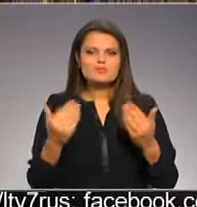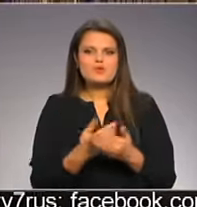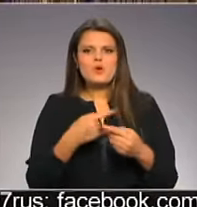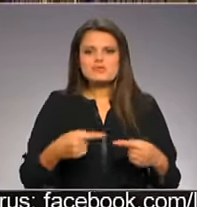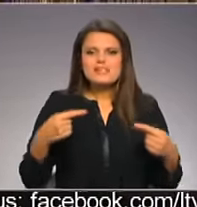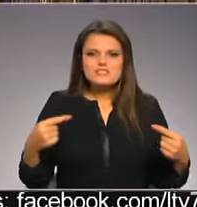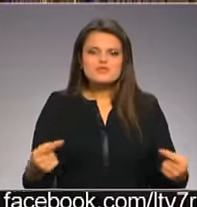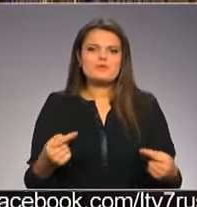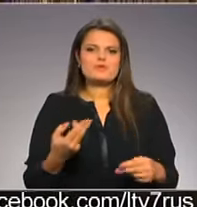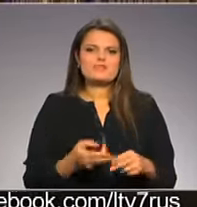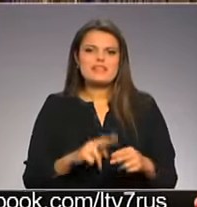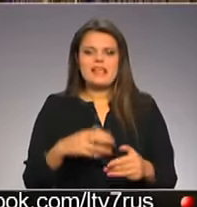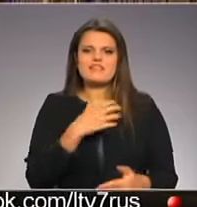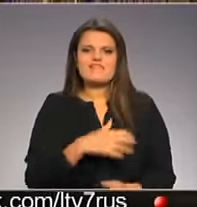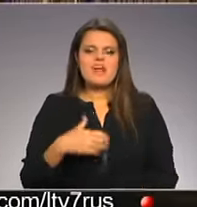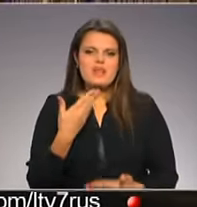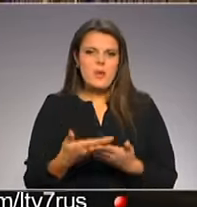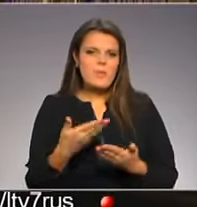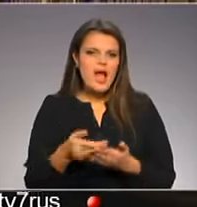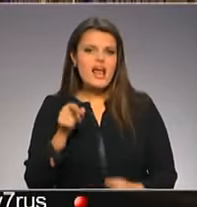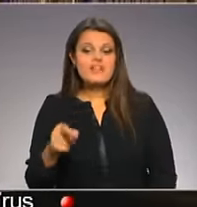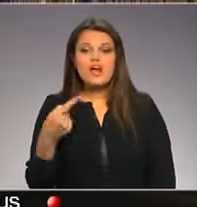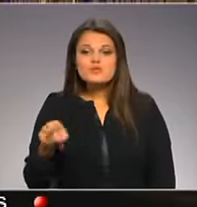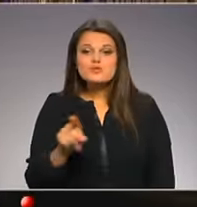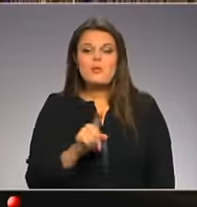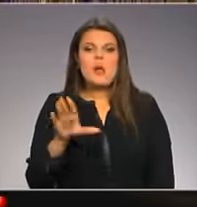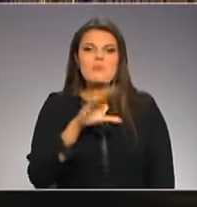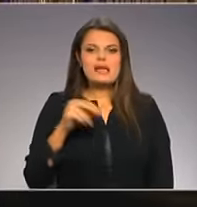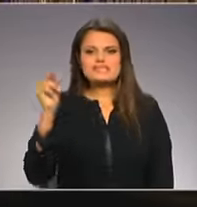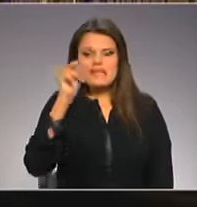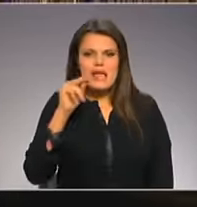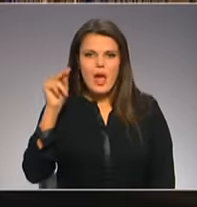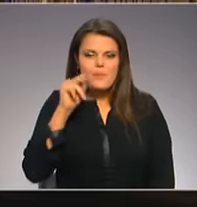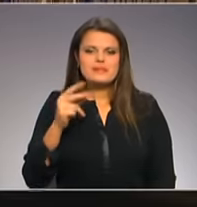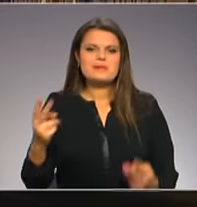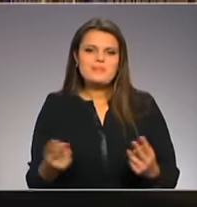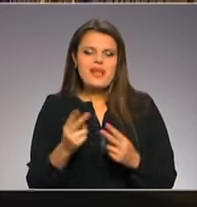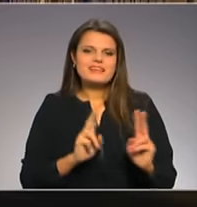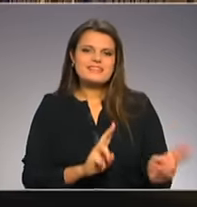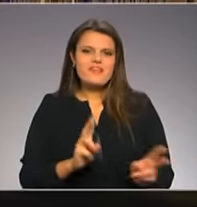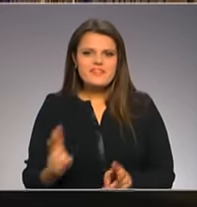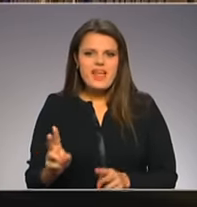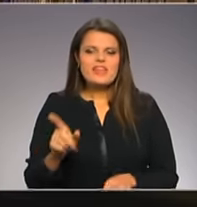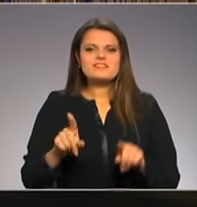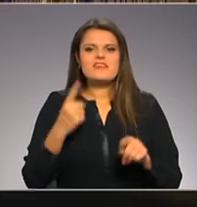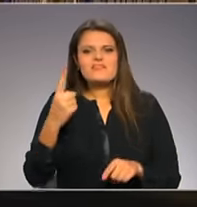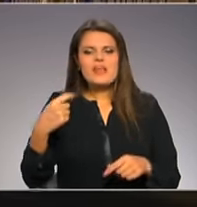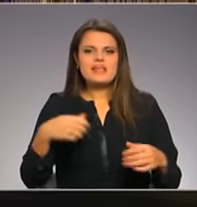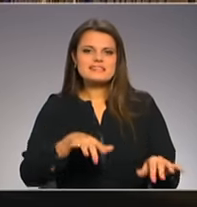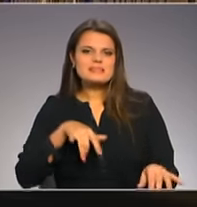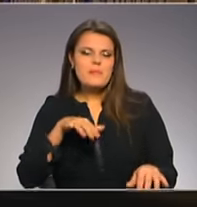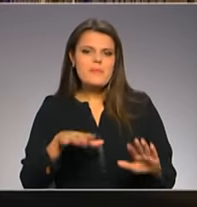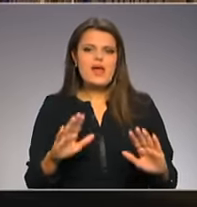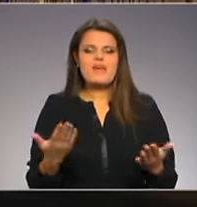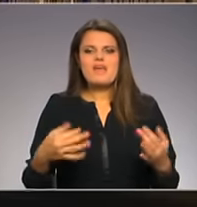instrumentus jaunus, tad ir jānodemonstrē tas, ko iemācījies. Un tad tās parasti ir dejas, un tad viens spēlē vai